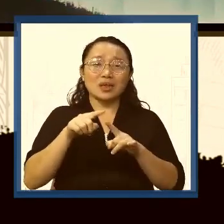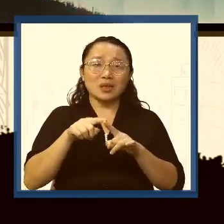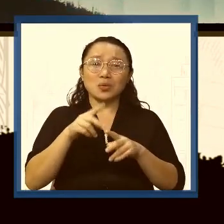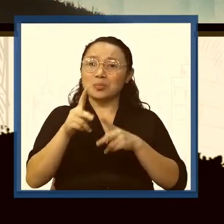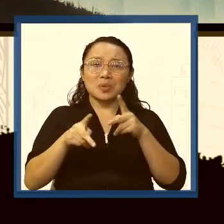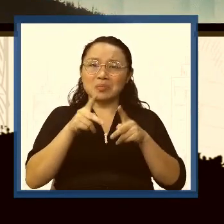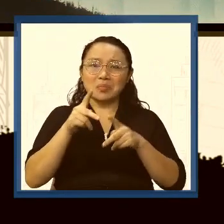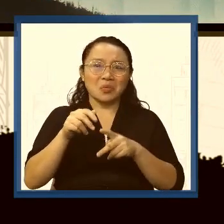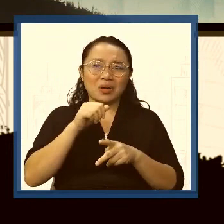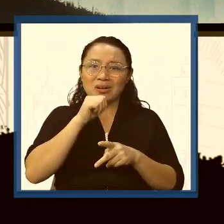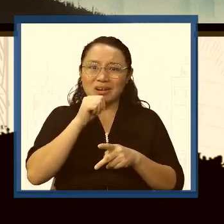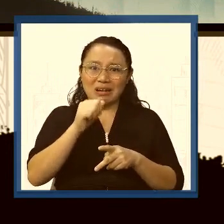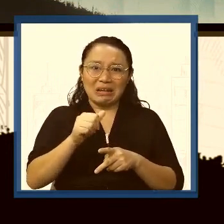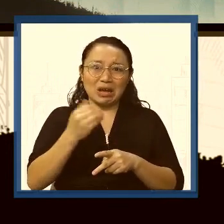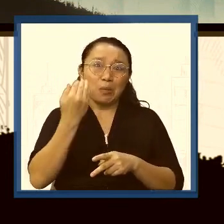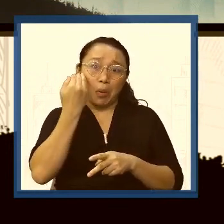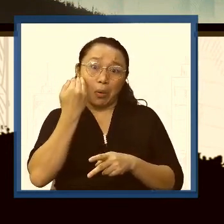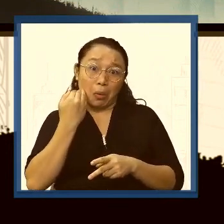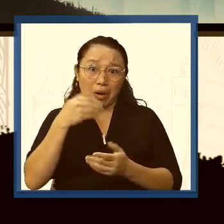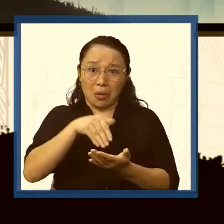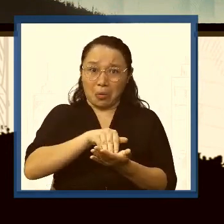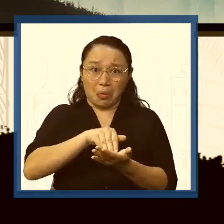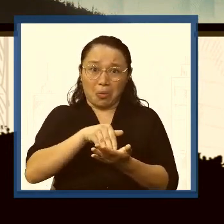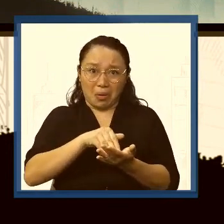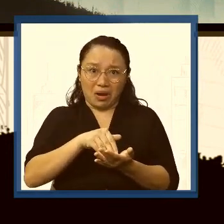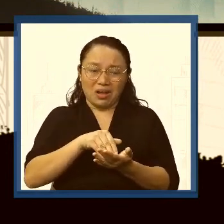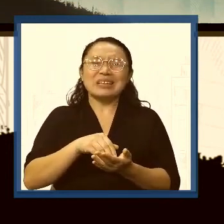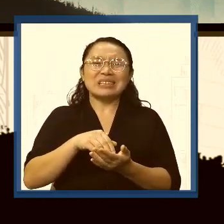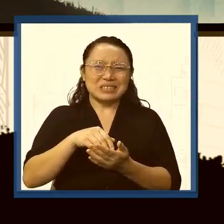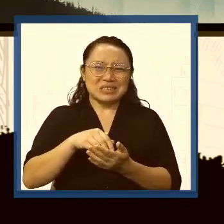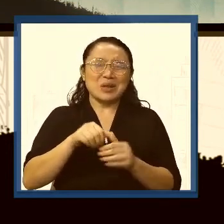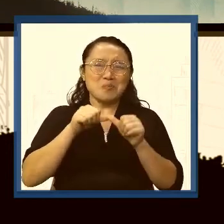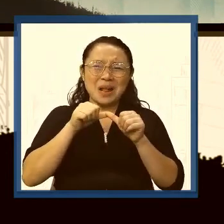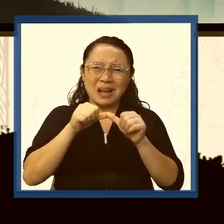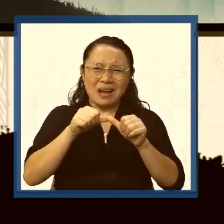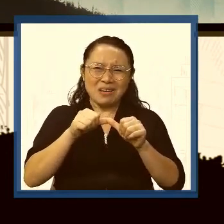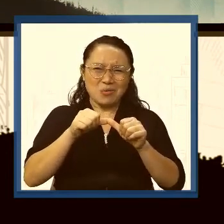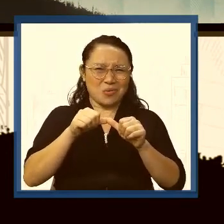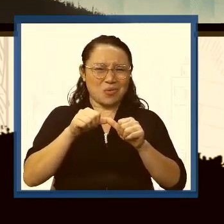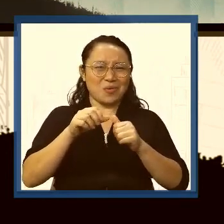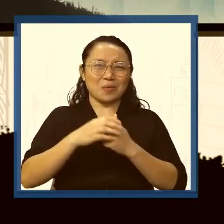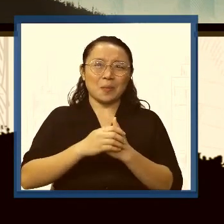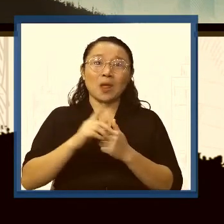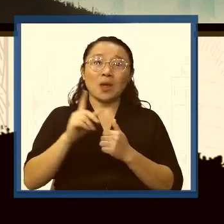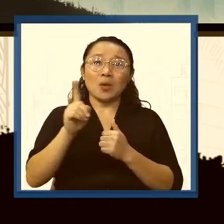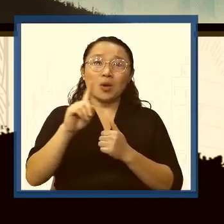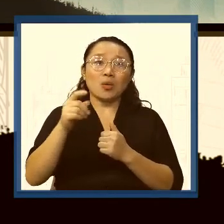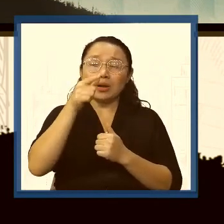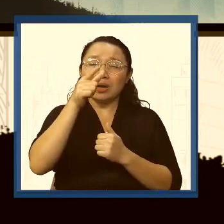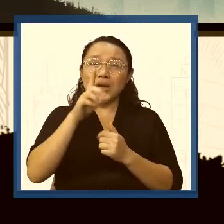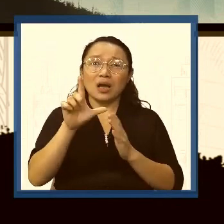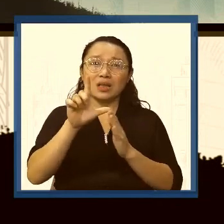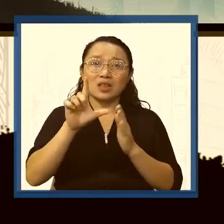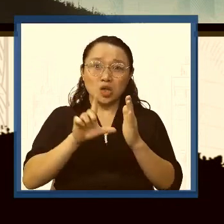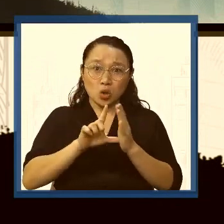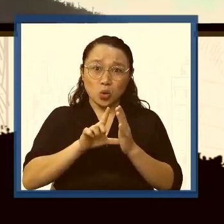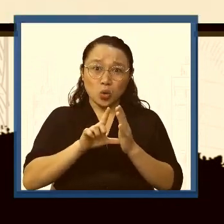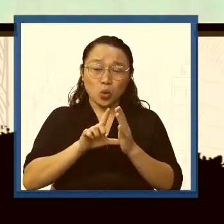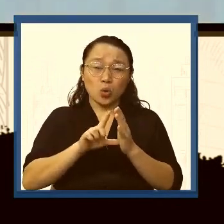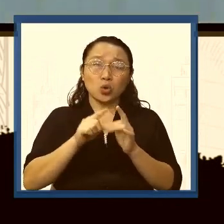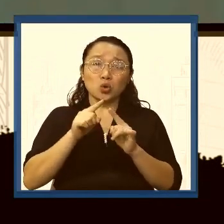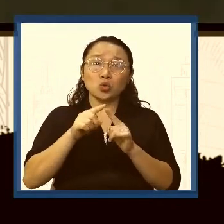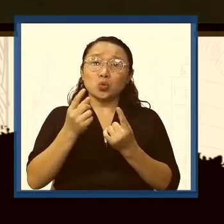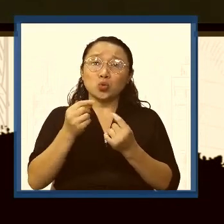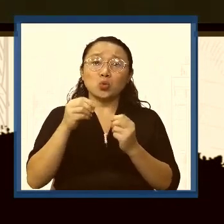ka maalkansi o magmatinuman noong kanini. What does God's law have to do with the judgment? Sayot ha,